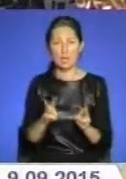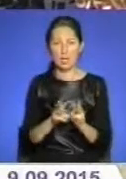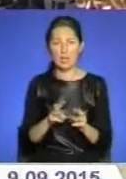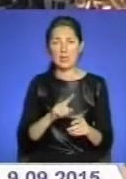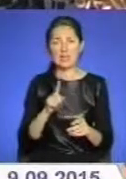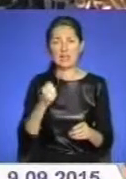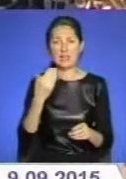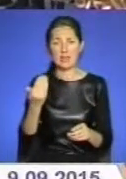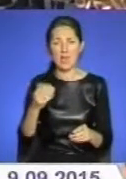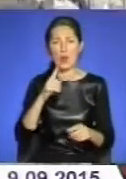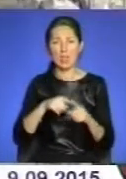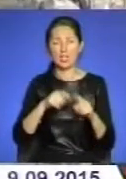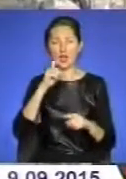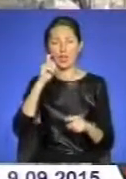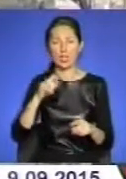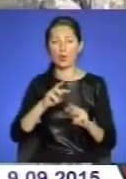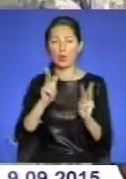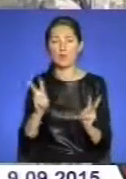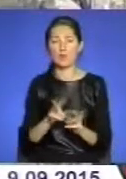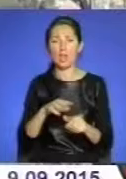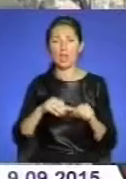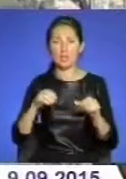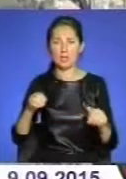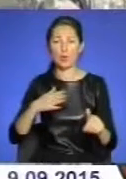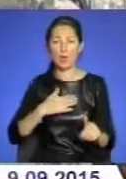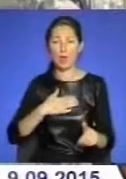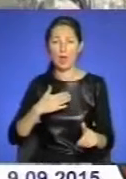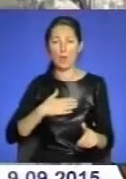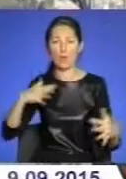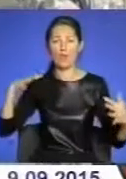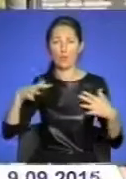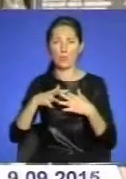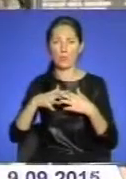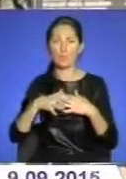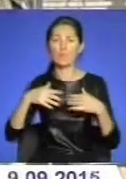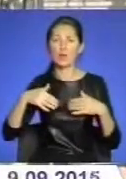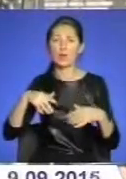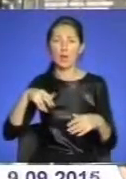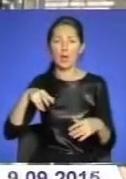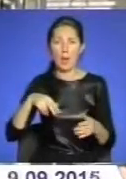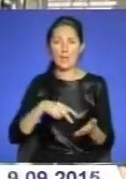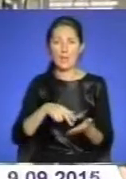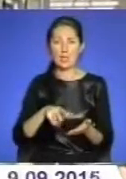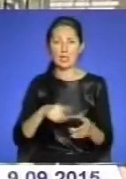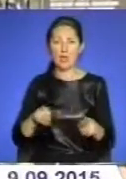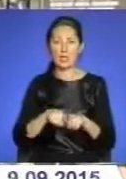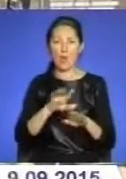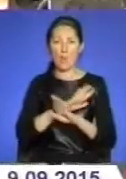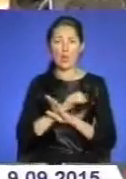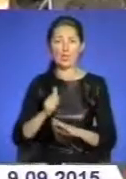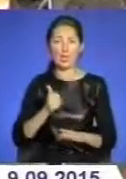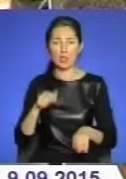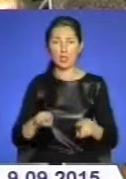Україно, свята я земленько моя, ми в бій пішли і вмерли гідно та з честю віддали життя.